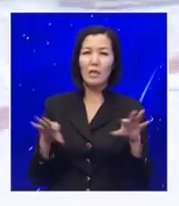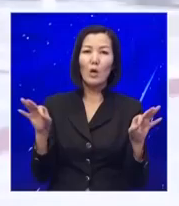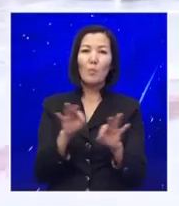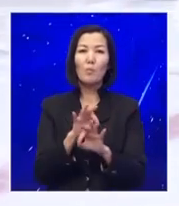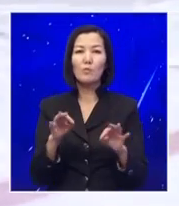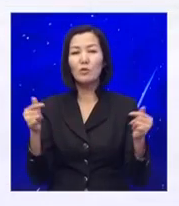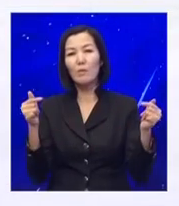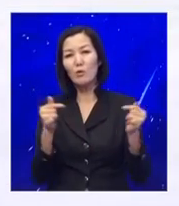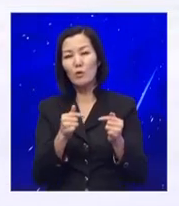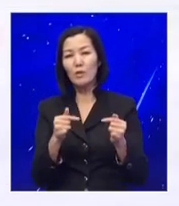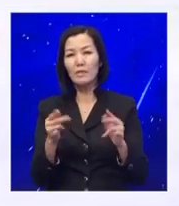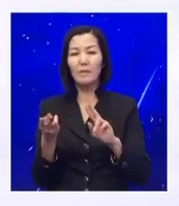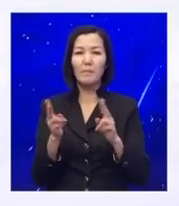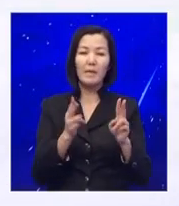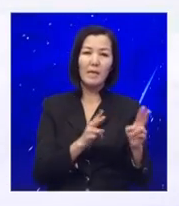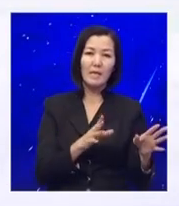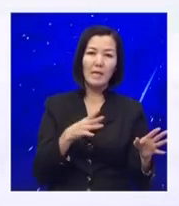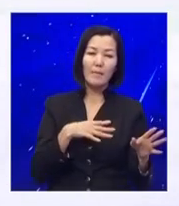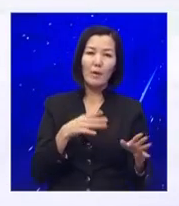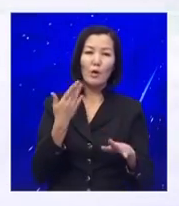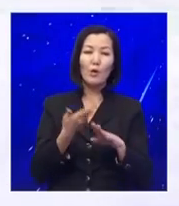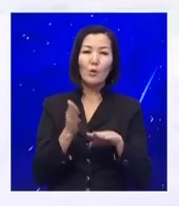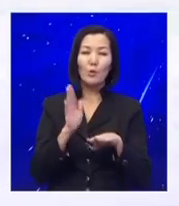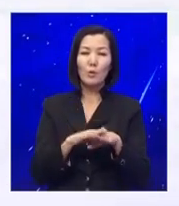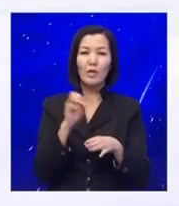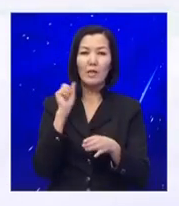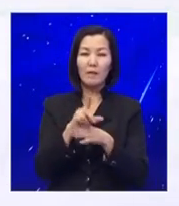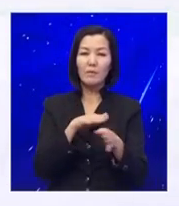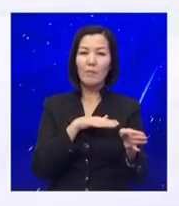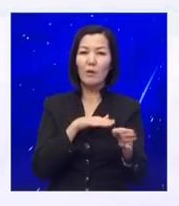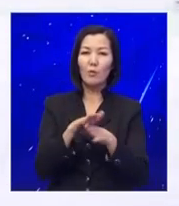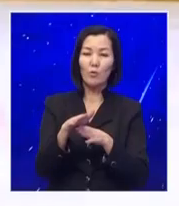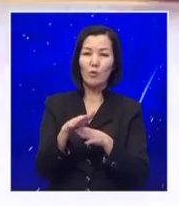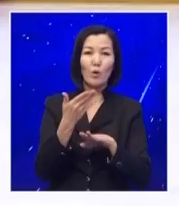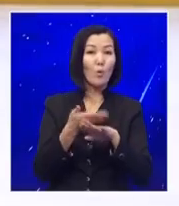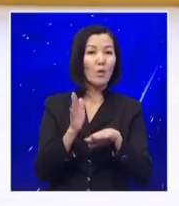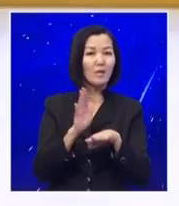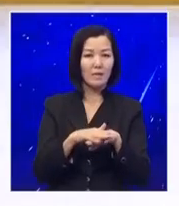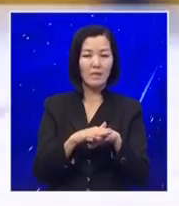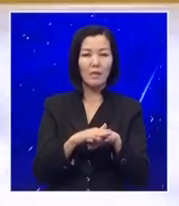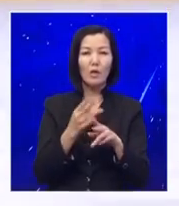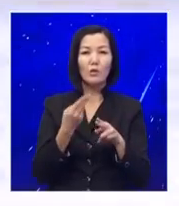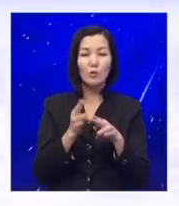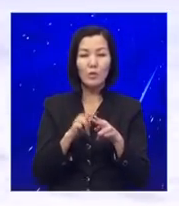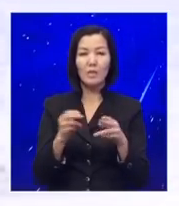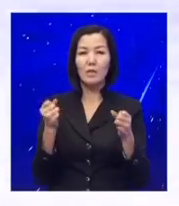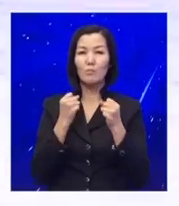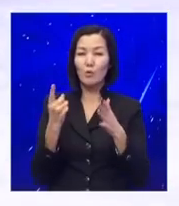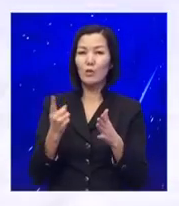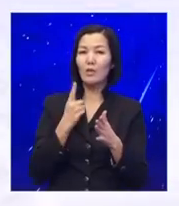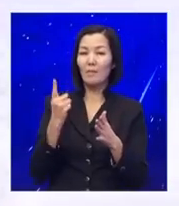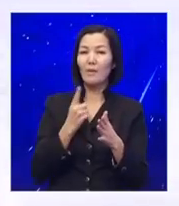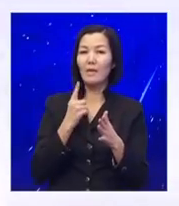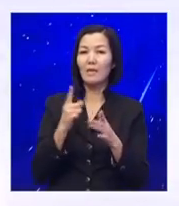үйлесе билеп, күрделі жаттығуларды мұз үстінде орындау екінің бірінің қолынан келмейді, дейді мамандар. Сондықтан спорт шеберін шығару